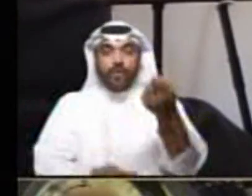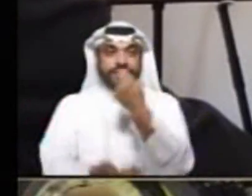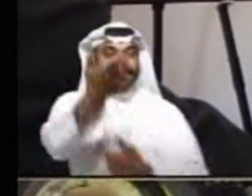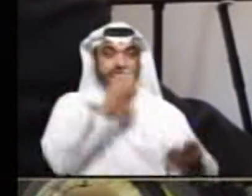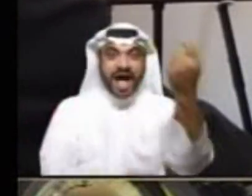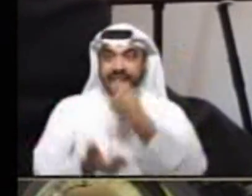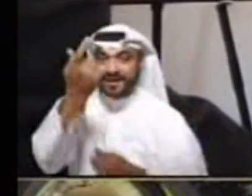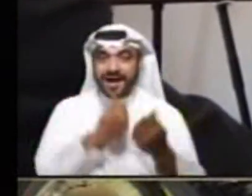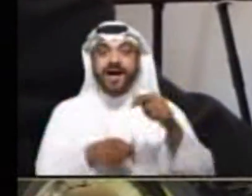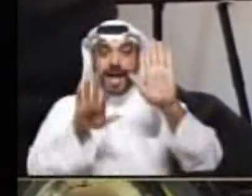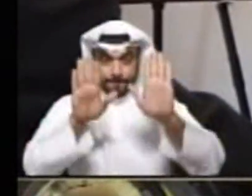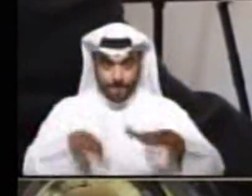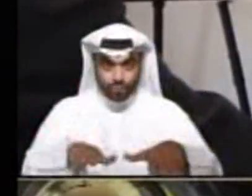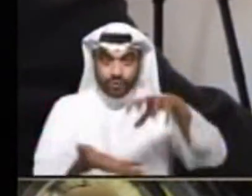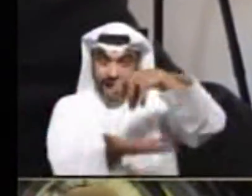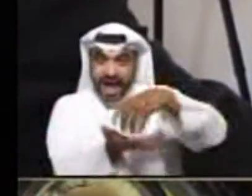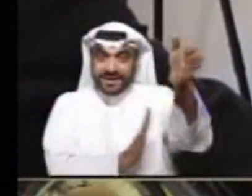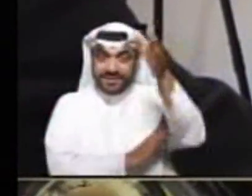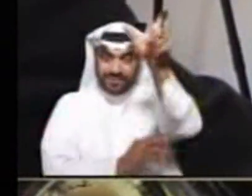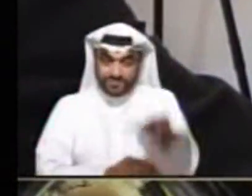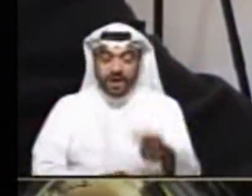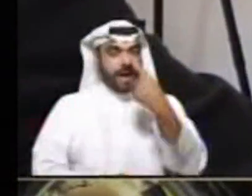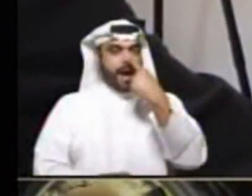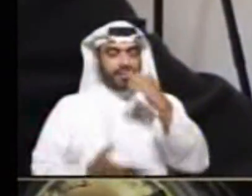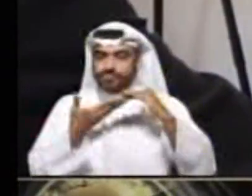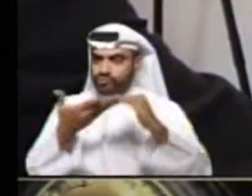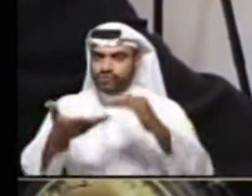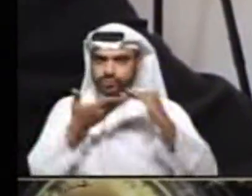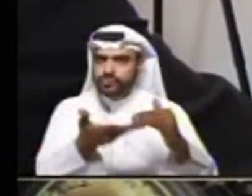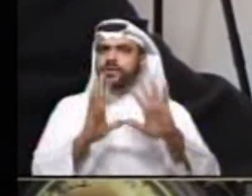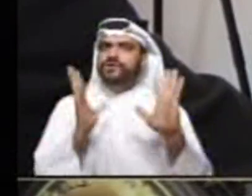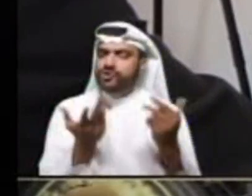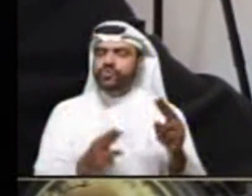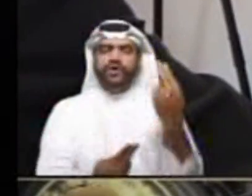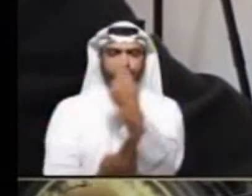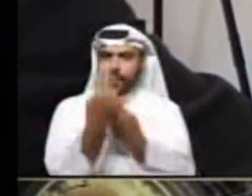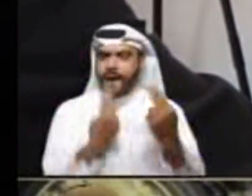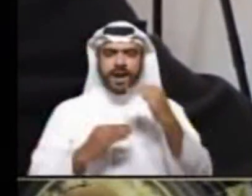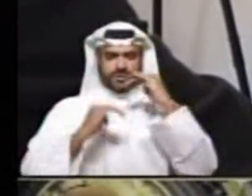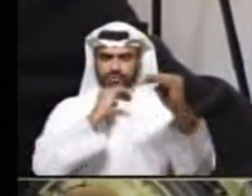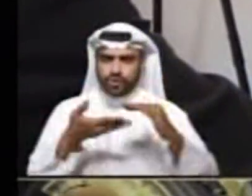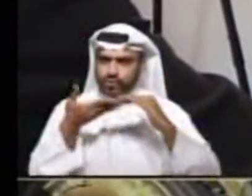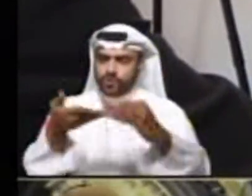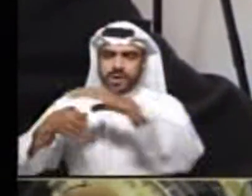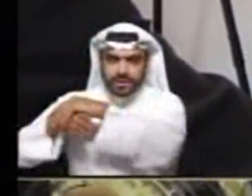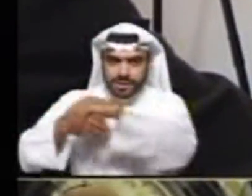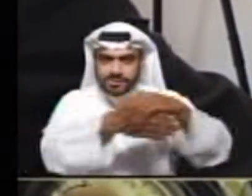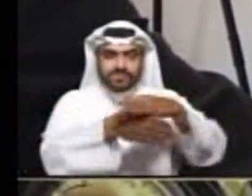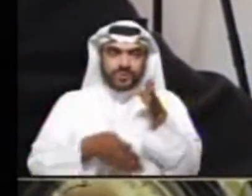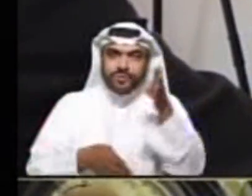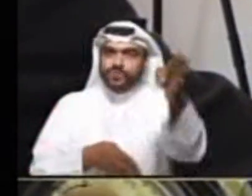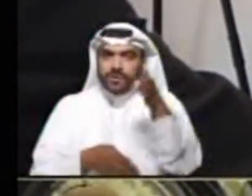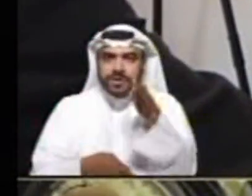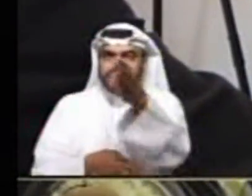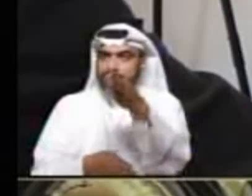العامة في نيويورك على أهبة الاستعداد للإجابة عن استفساراتهم وتسهيل مهامهم وإرشادهم إلى الطرق السليمة